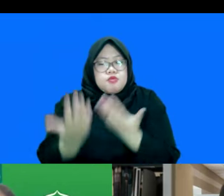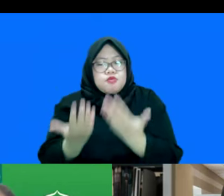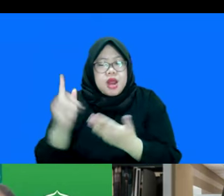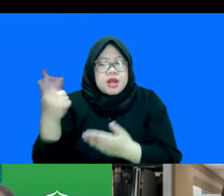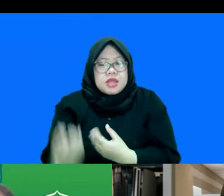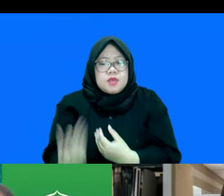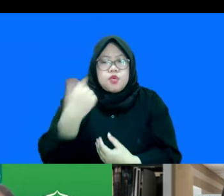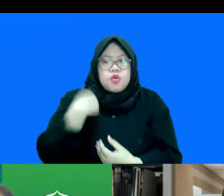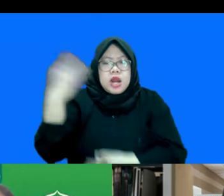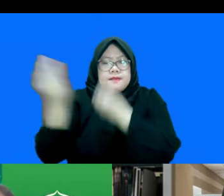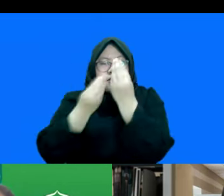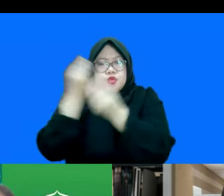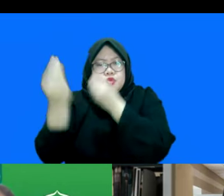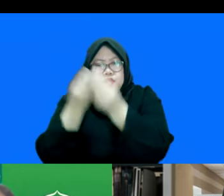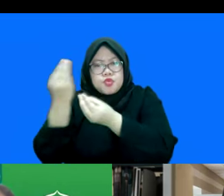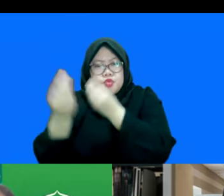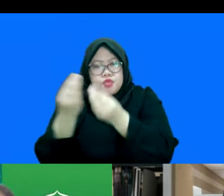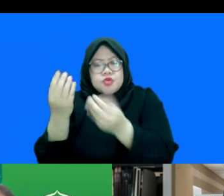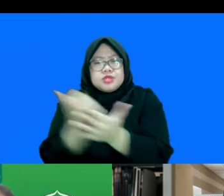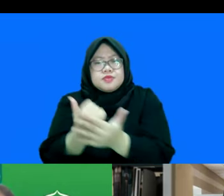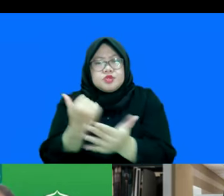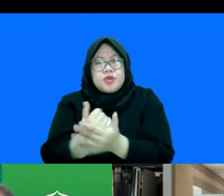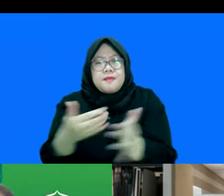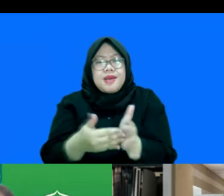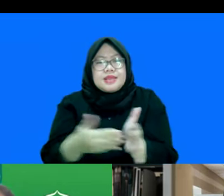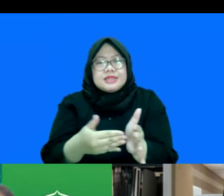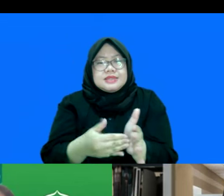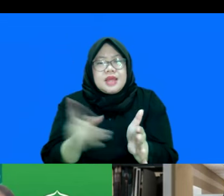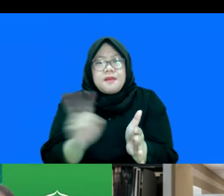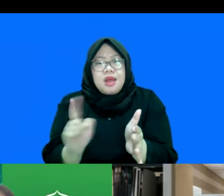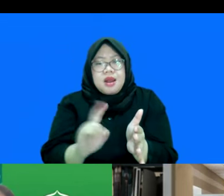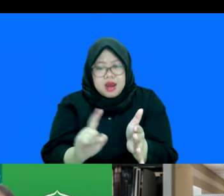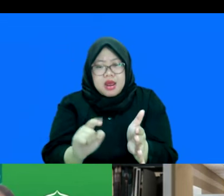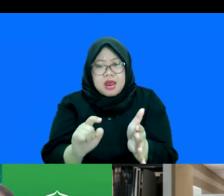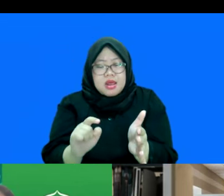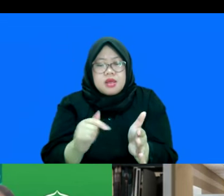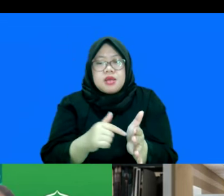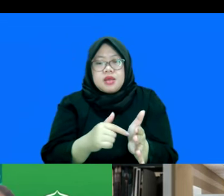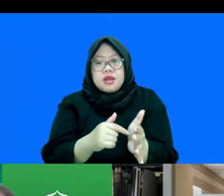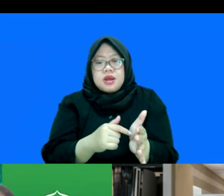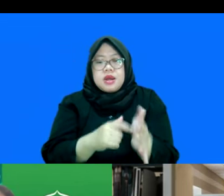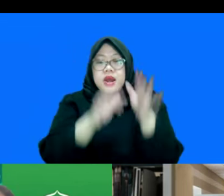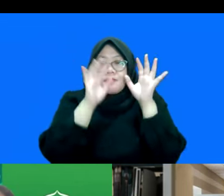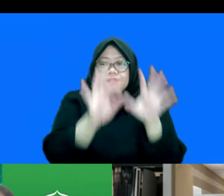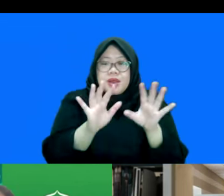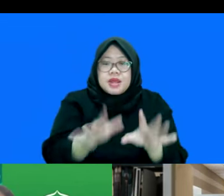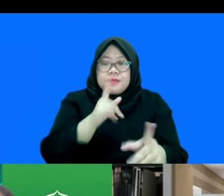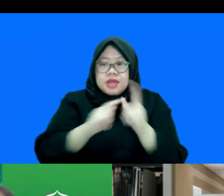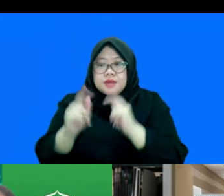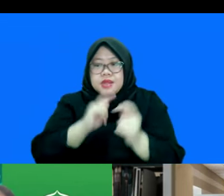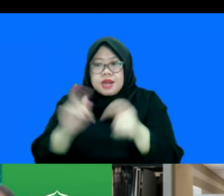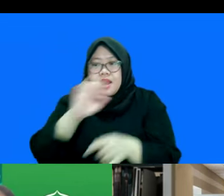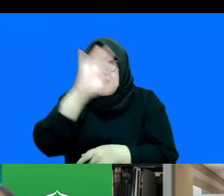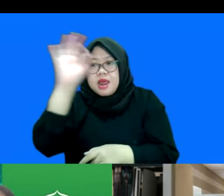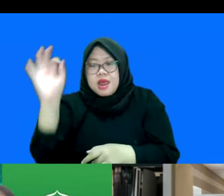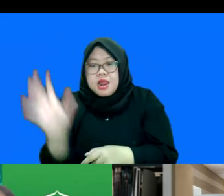kebingungan mengenai sejauh mana ya dalam hal apa dan banyak-banyak pertanyaan-pertanyaan lain yang